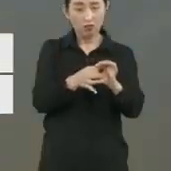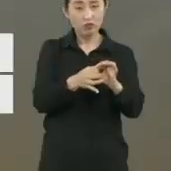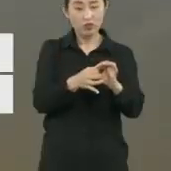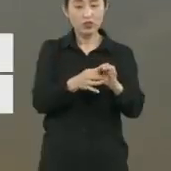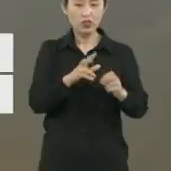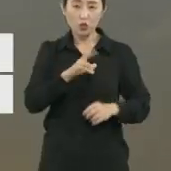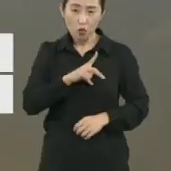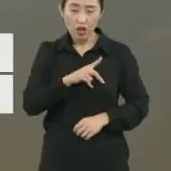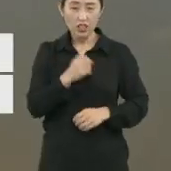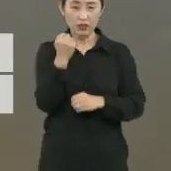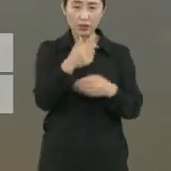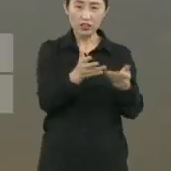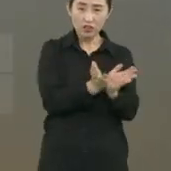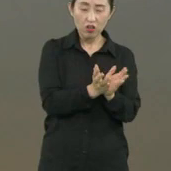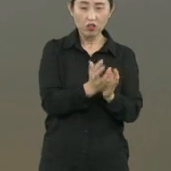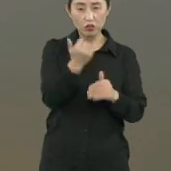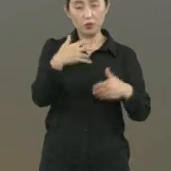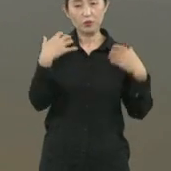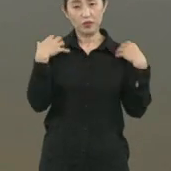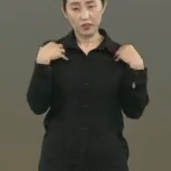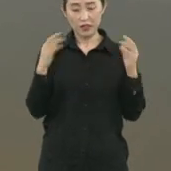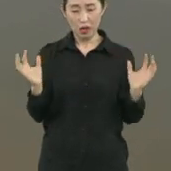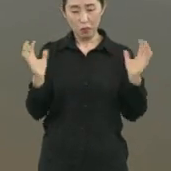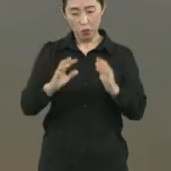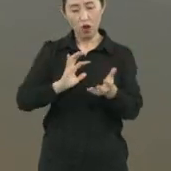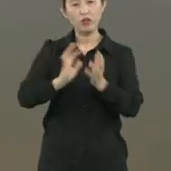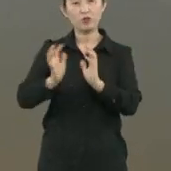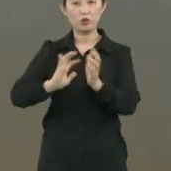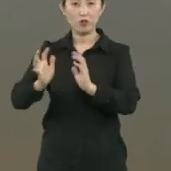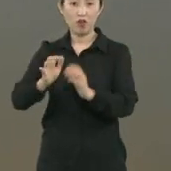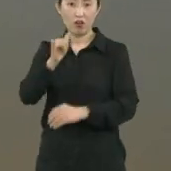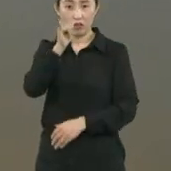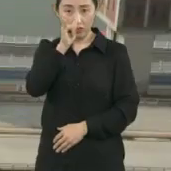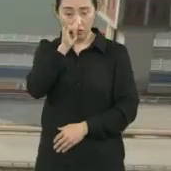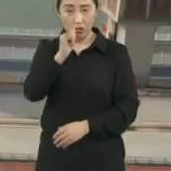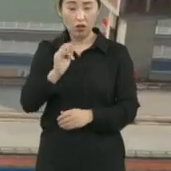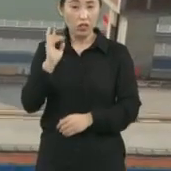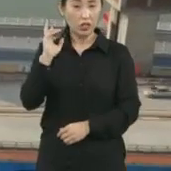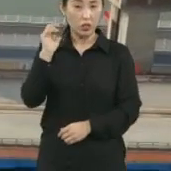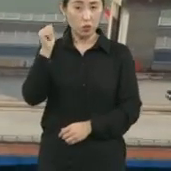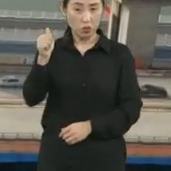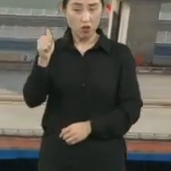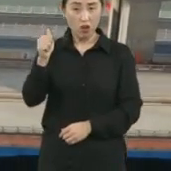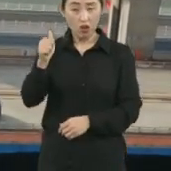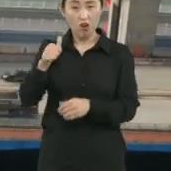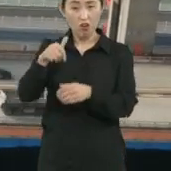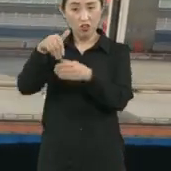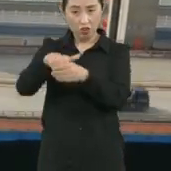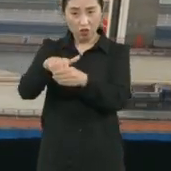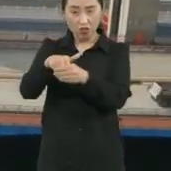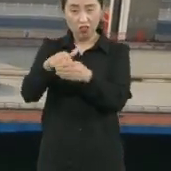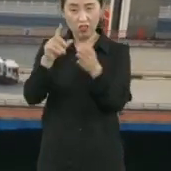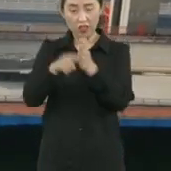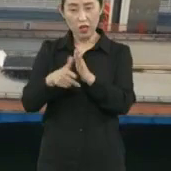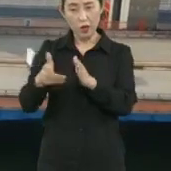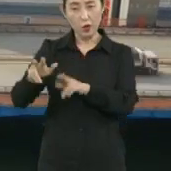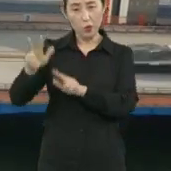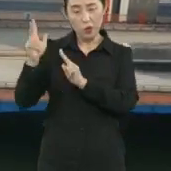참석하는 금강하구 생태복원 정책토론회가 열리는 등 대선 이슈화에 시동을 걸어나갈